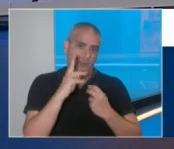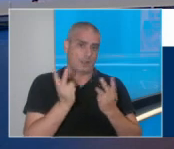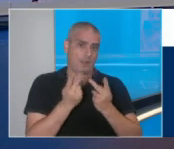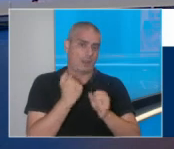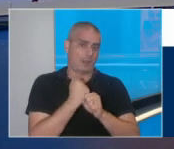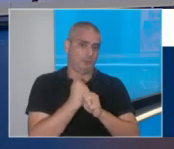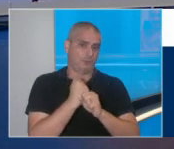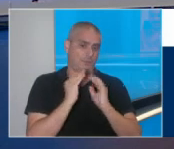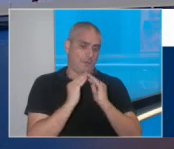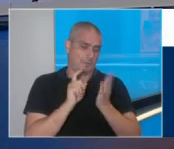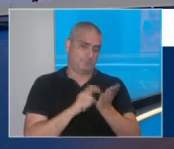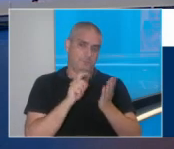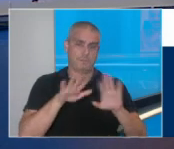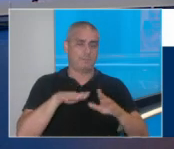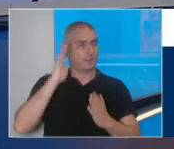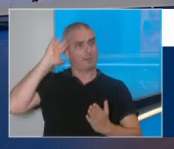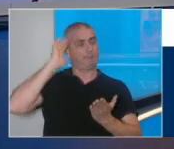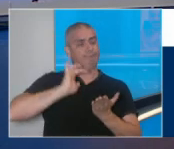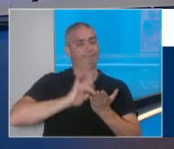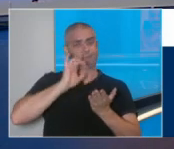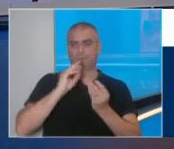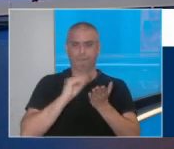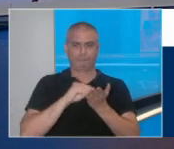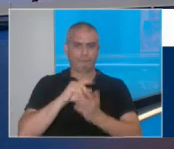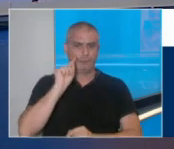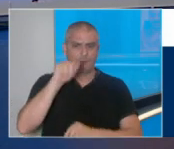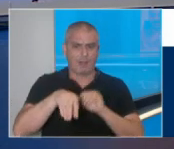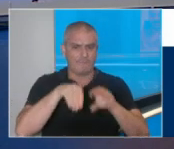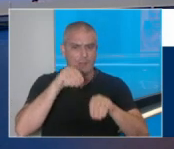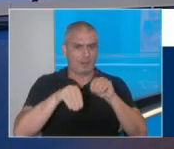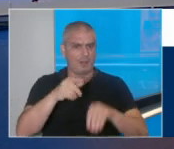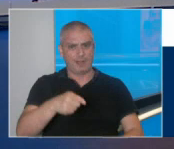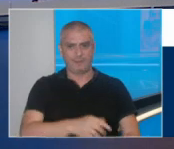באמת לעשות את זה מהבית, מחוף הים, למה להגיע לקלפי?